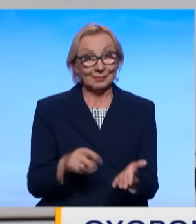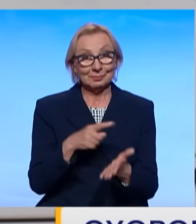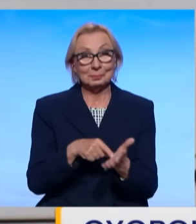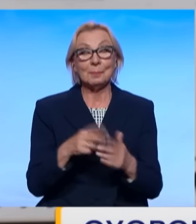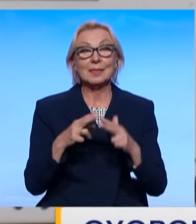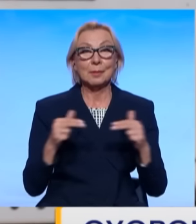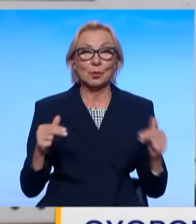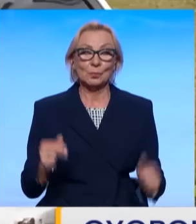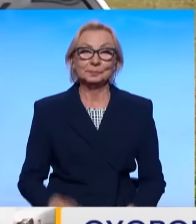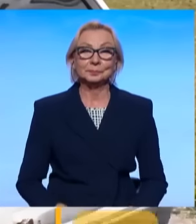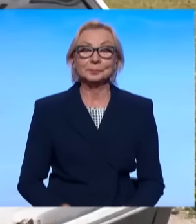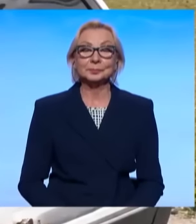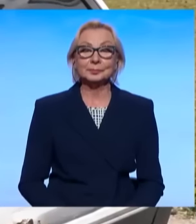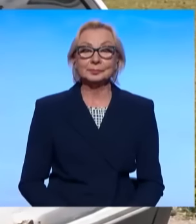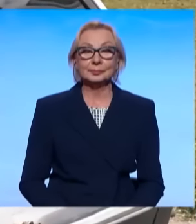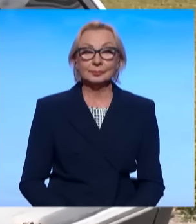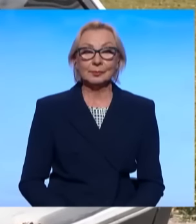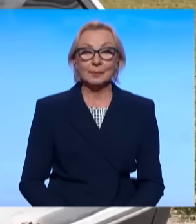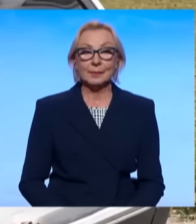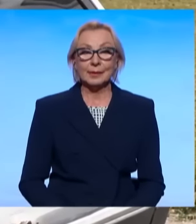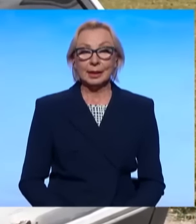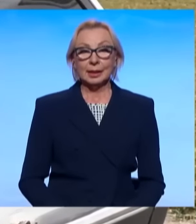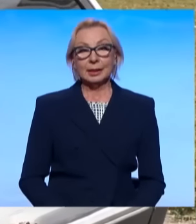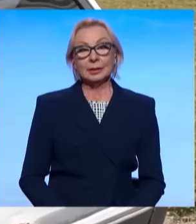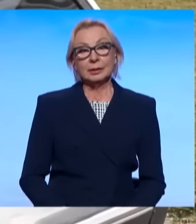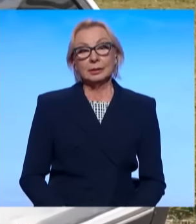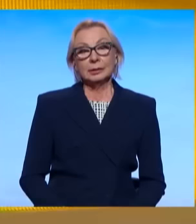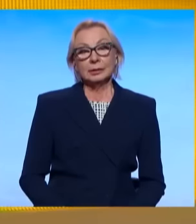Євгеній Лопатніченко. Ми Україна. Марафон «Єдині новини».